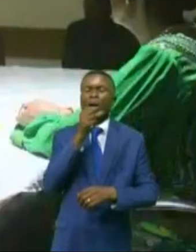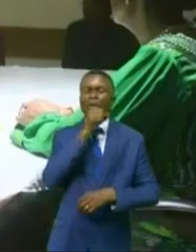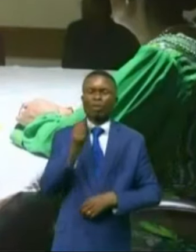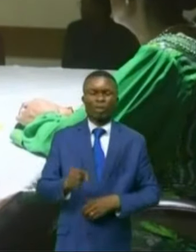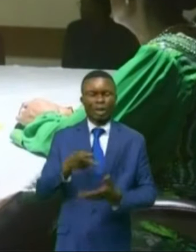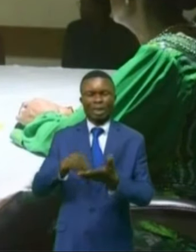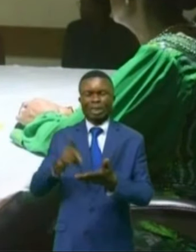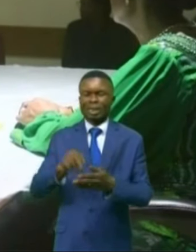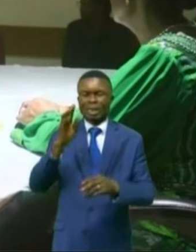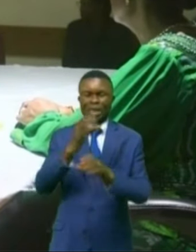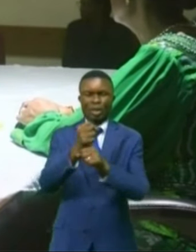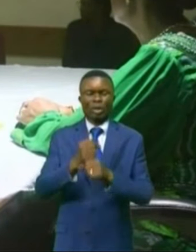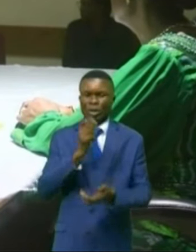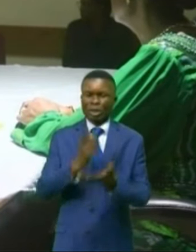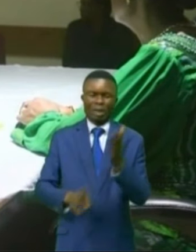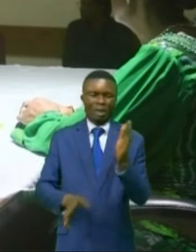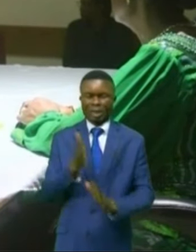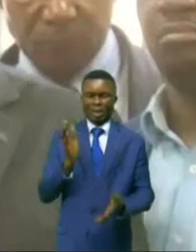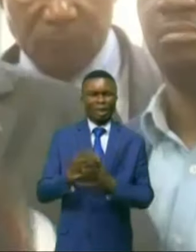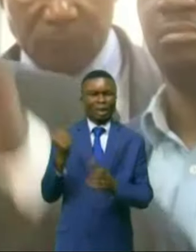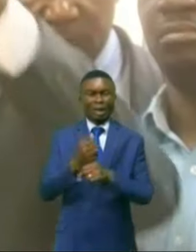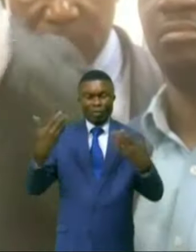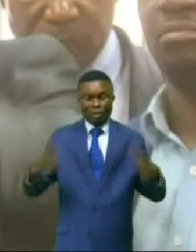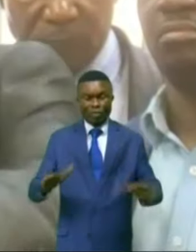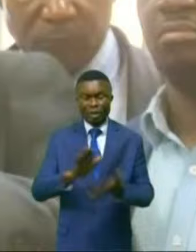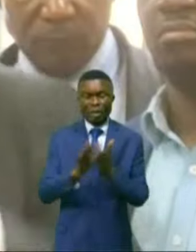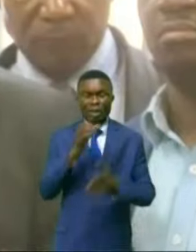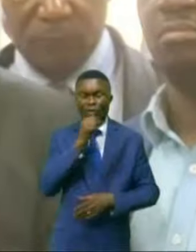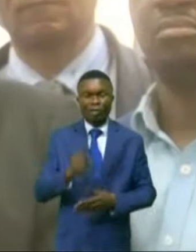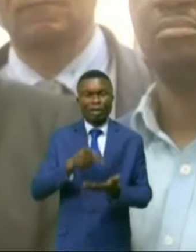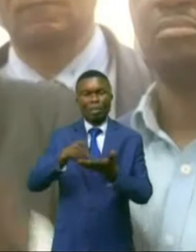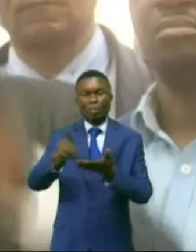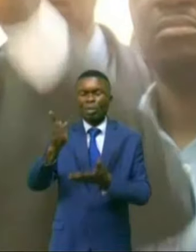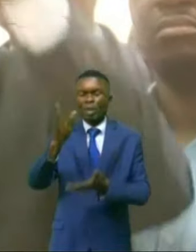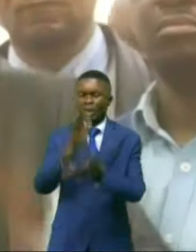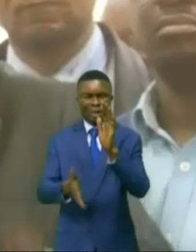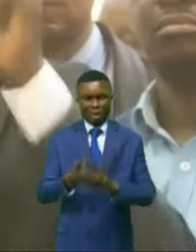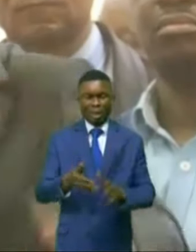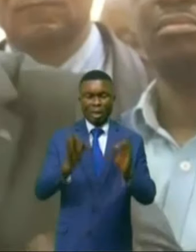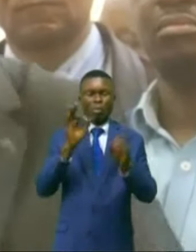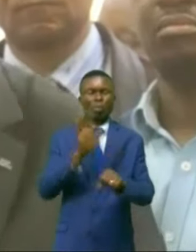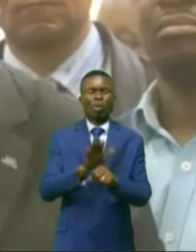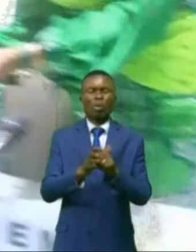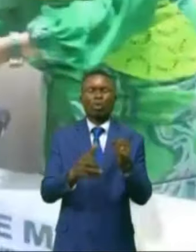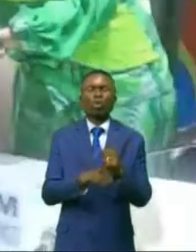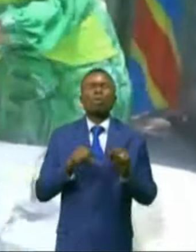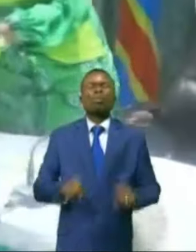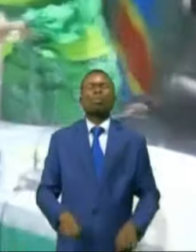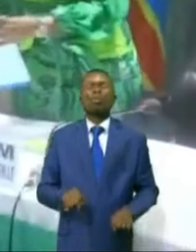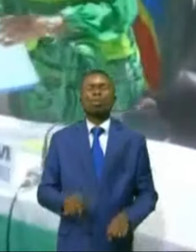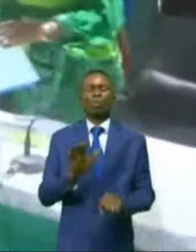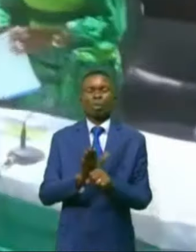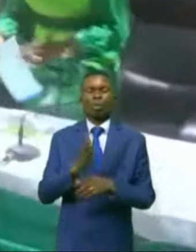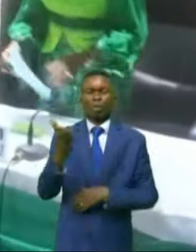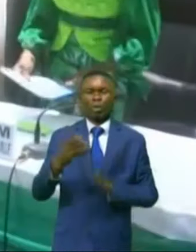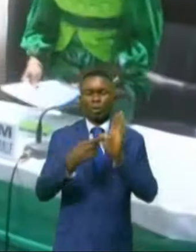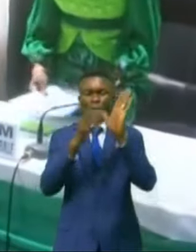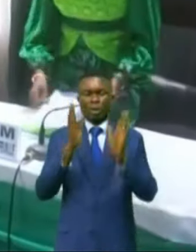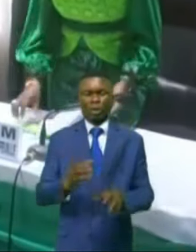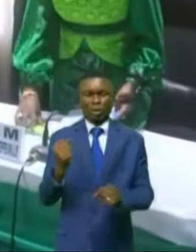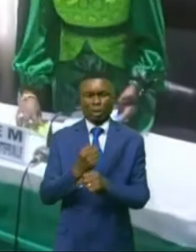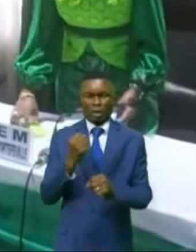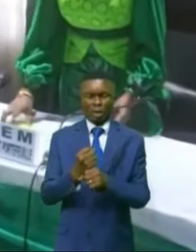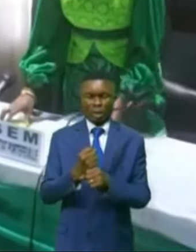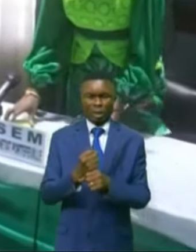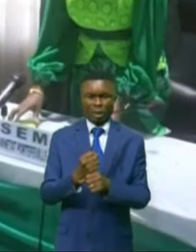salaire, les décomptes finaux non plus. Et aujourd'hui, il y a des morts en cascade. Les représentants des travailleurs ont